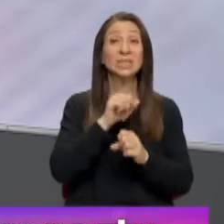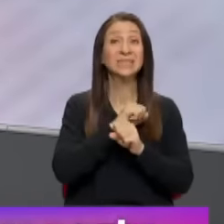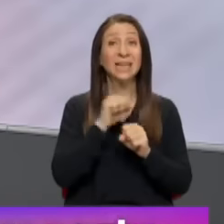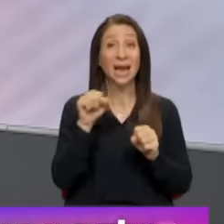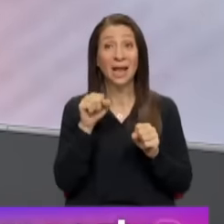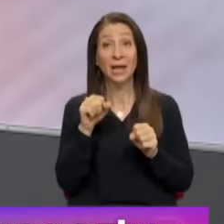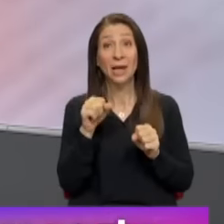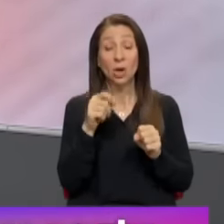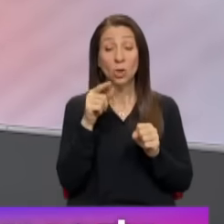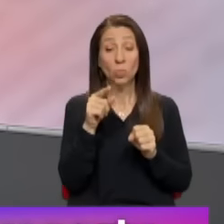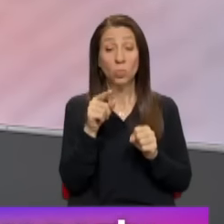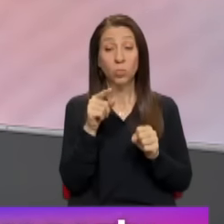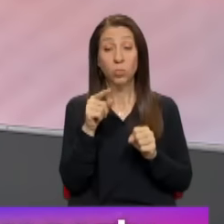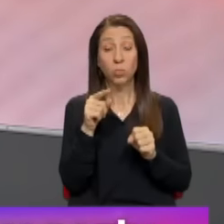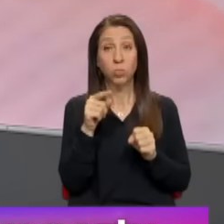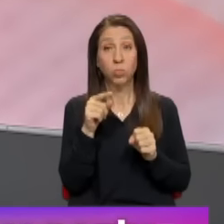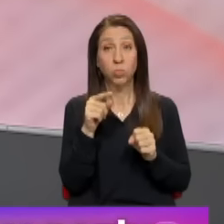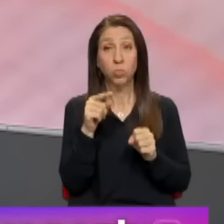açıkları, bu